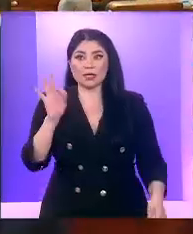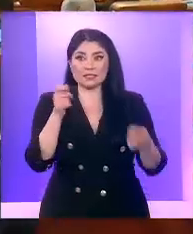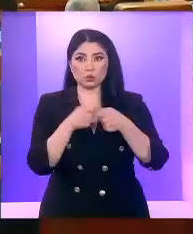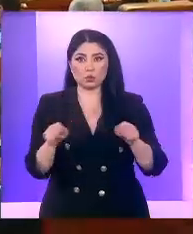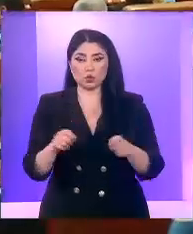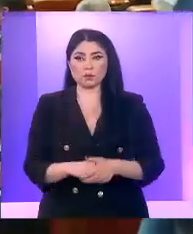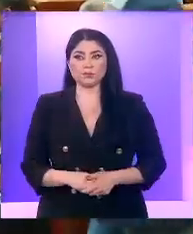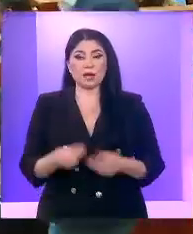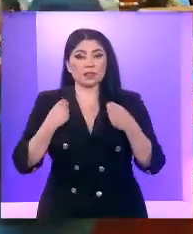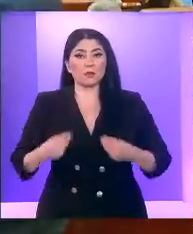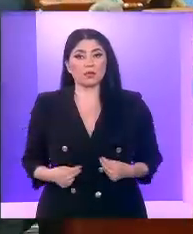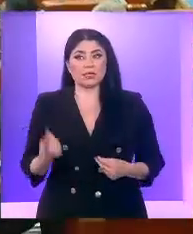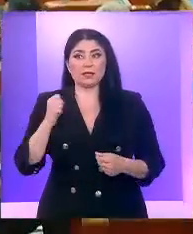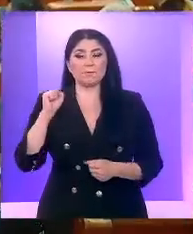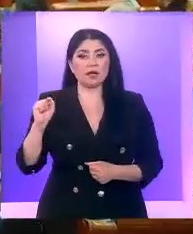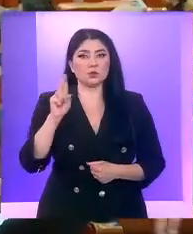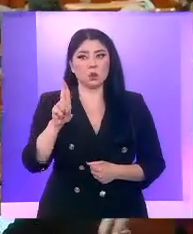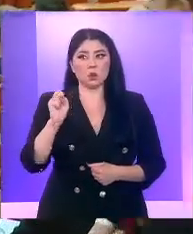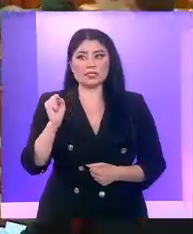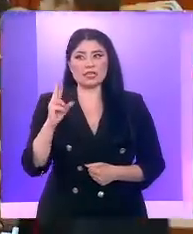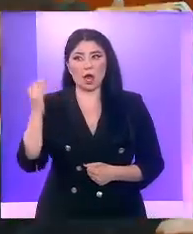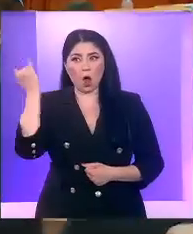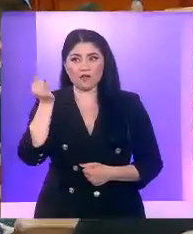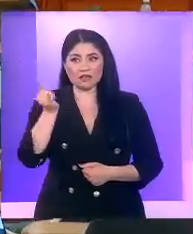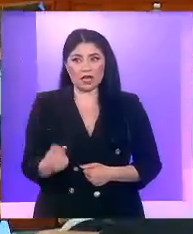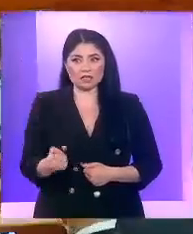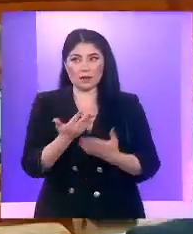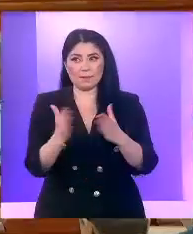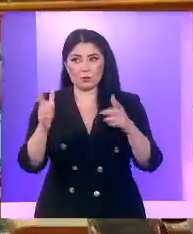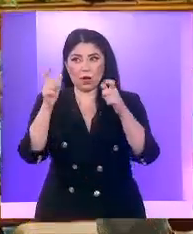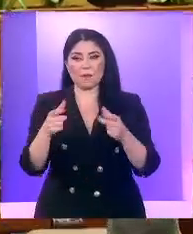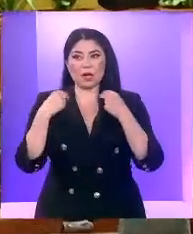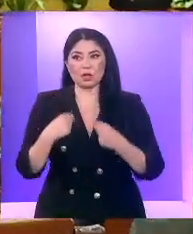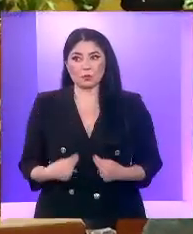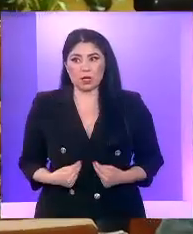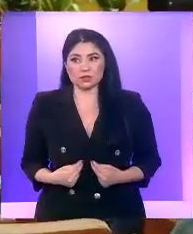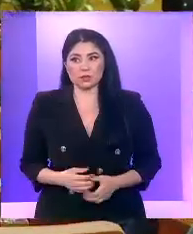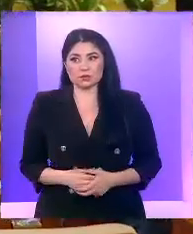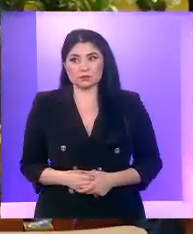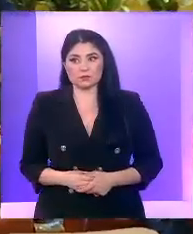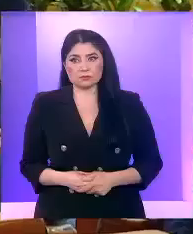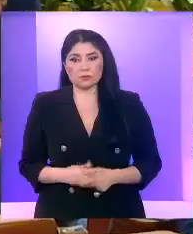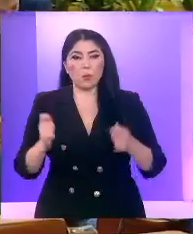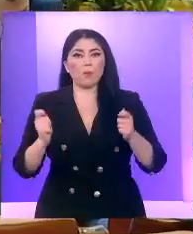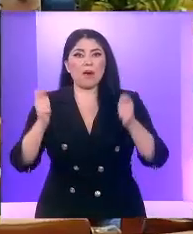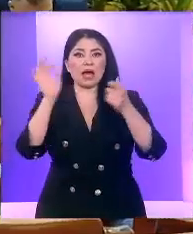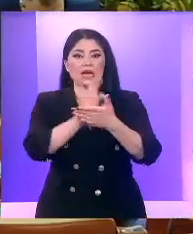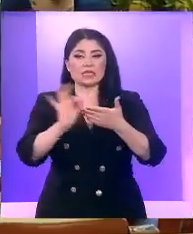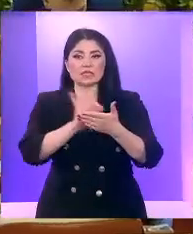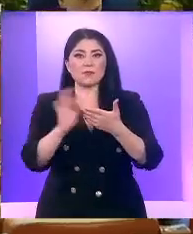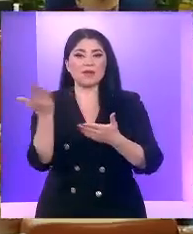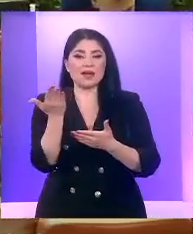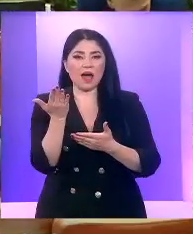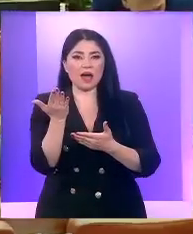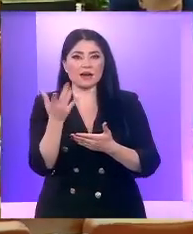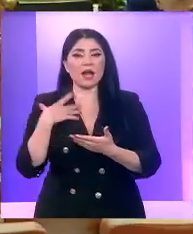tuturor! Deputații din USR au venit astăzi în plenul Camerei Deputaților cu pancartele pe